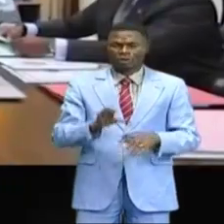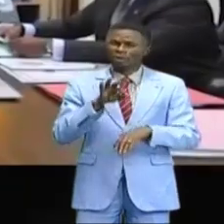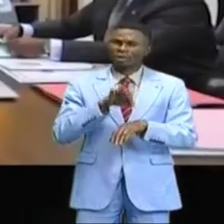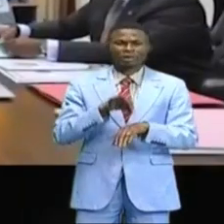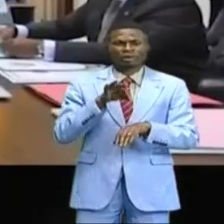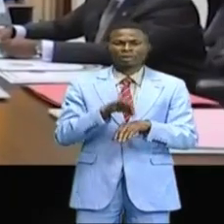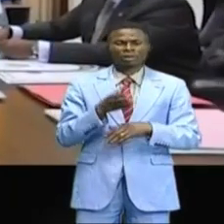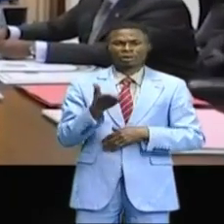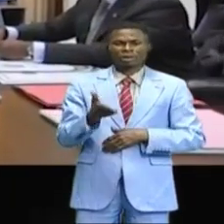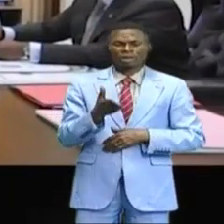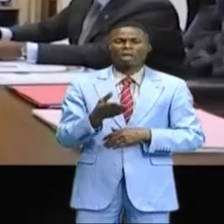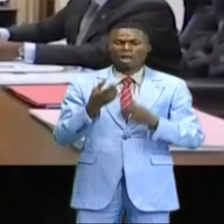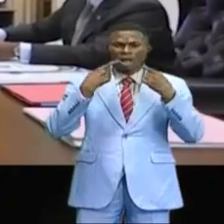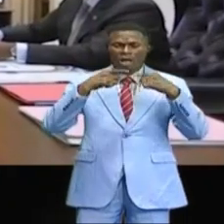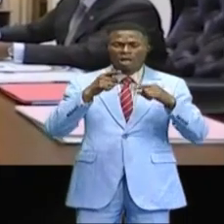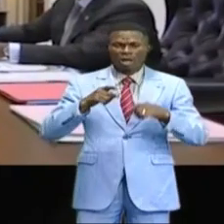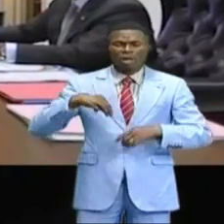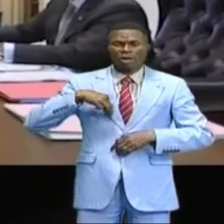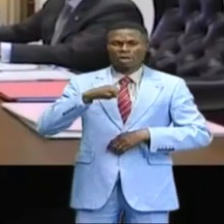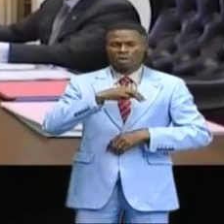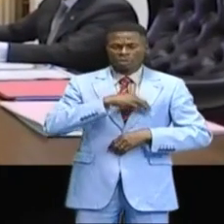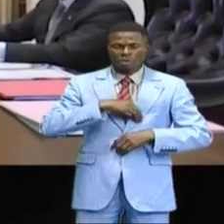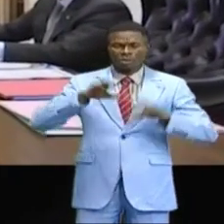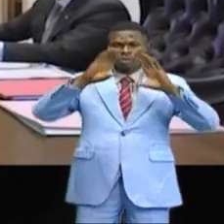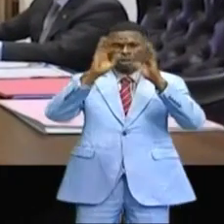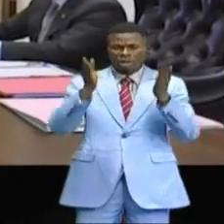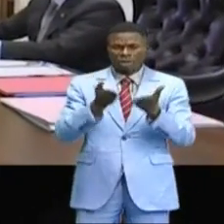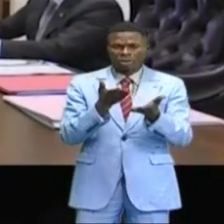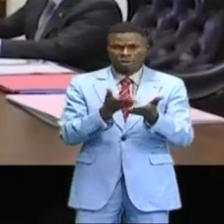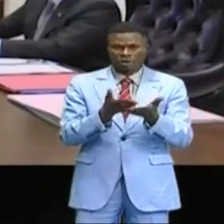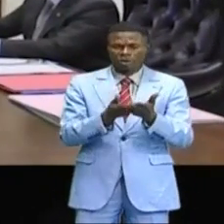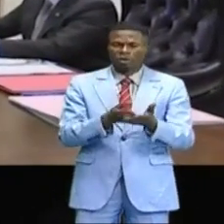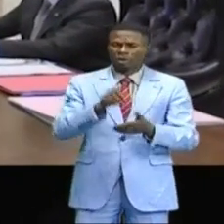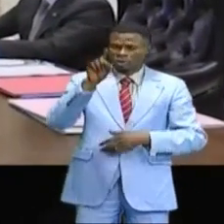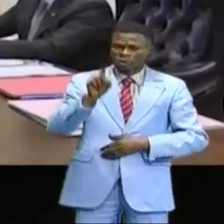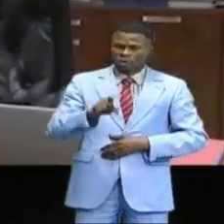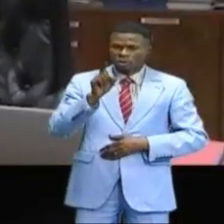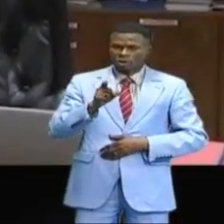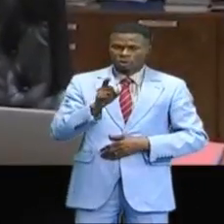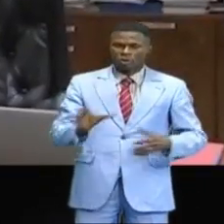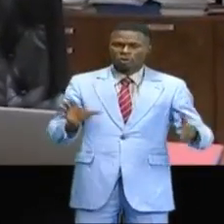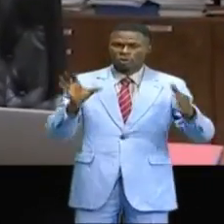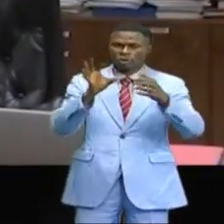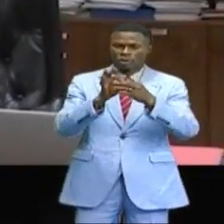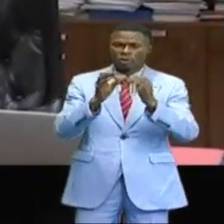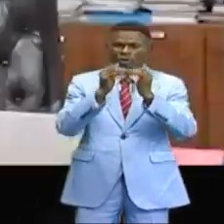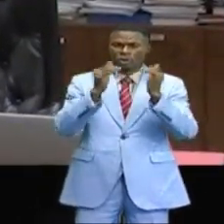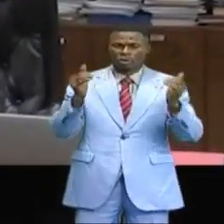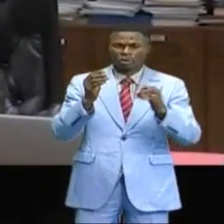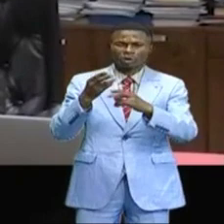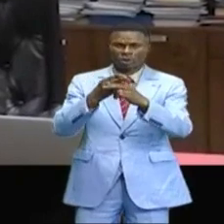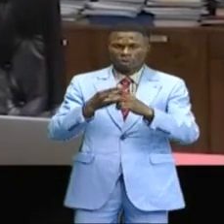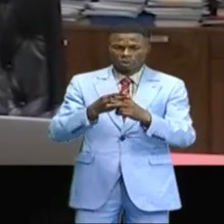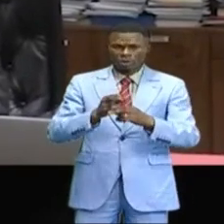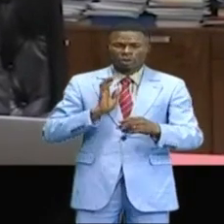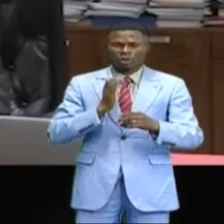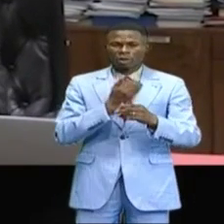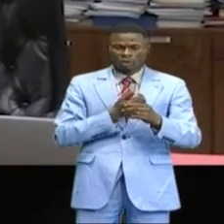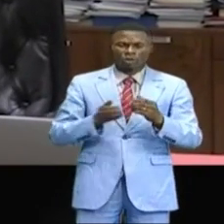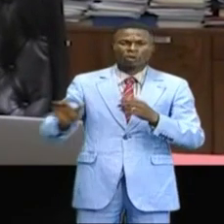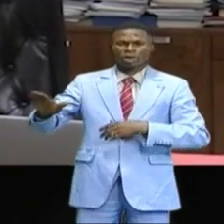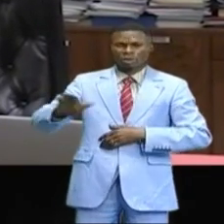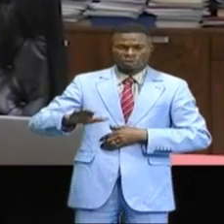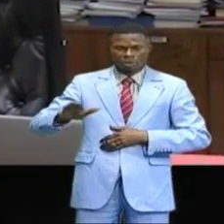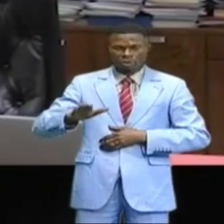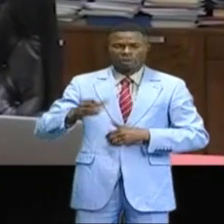occasion de rappeler aux pays membres de cette communauté l'impératif de la consolidation de la paix et de la sécurité dans notre sous-région